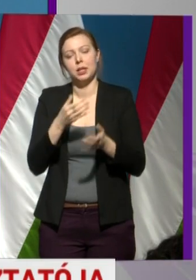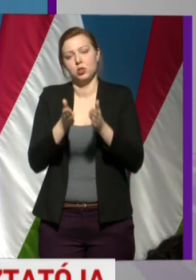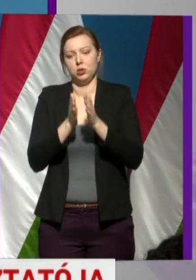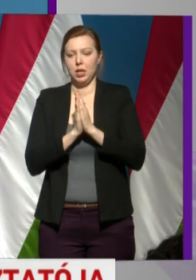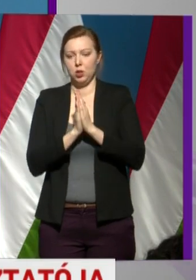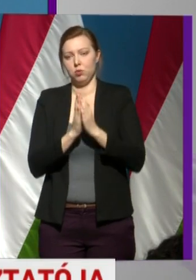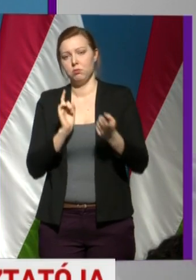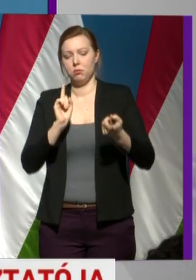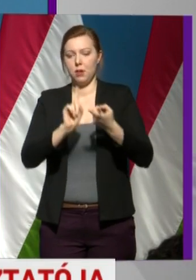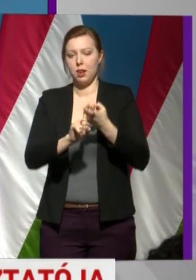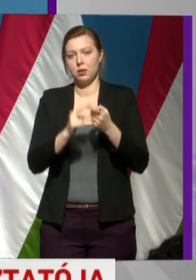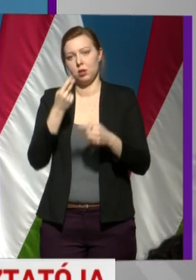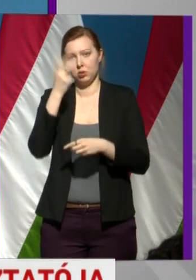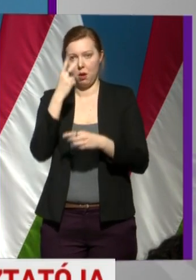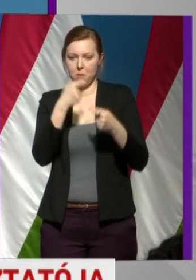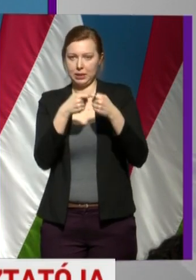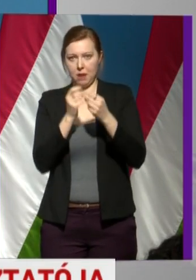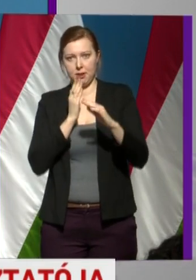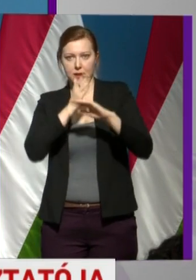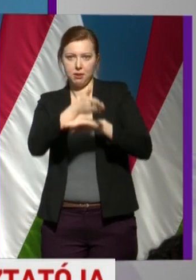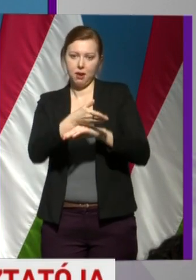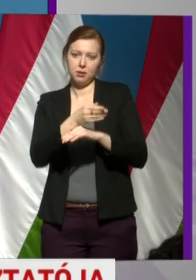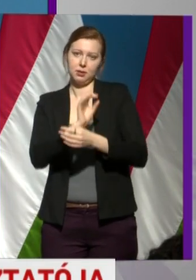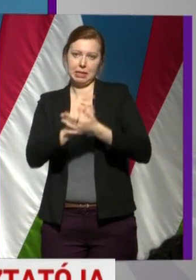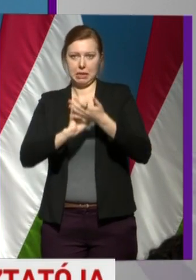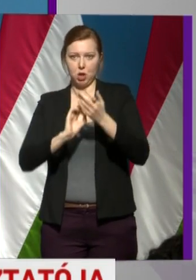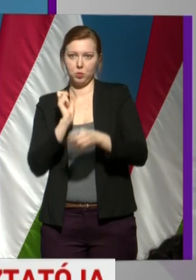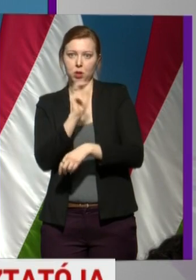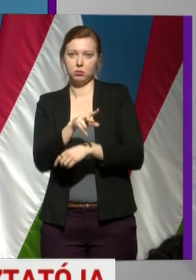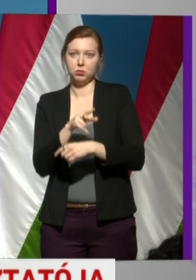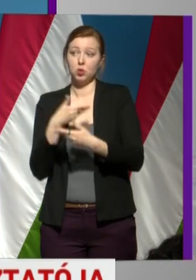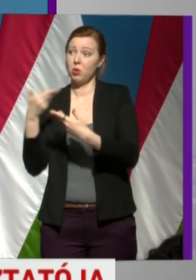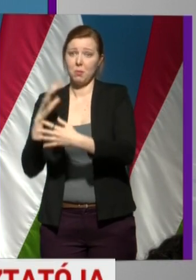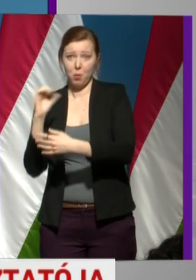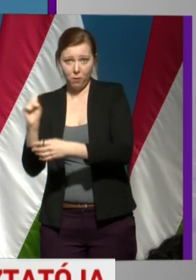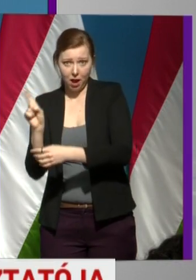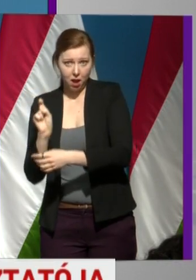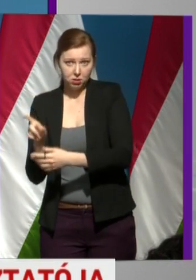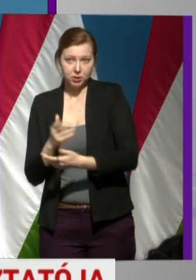az illetékes szakmai szervezethez írásba juttassák el a kérdésüket. Köszönöm szépen.